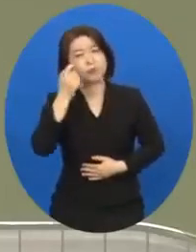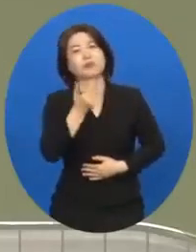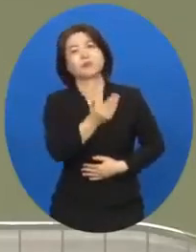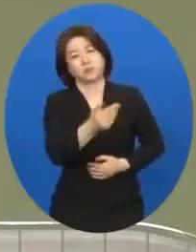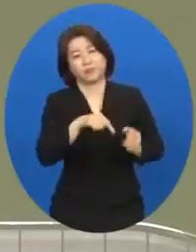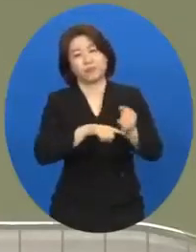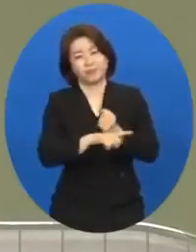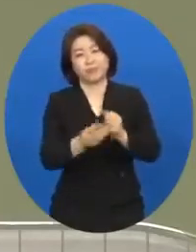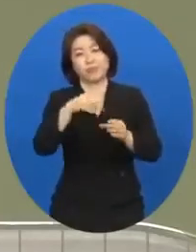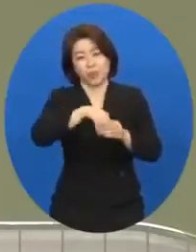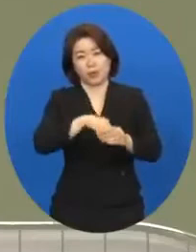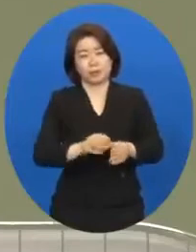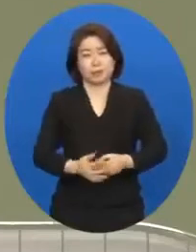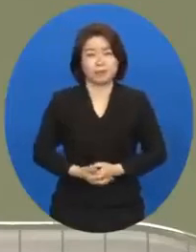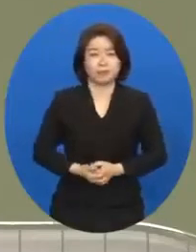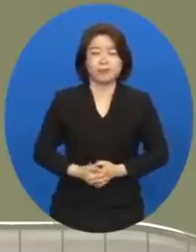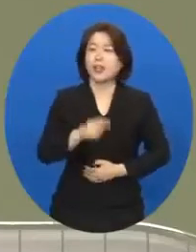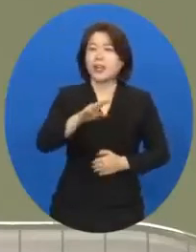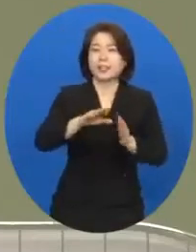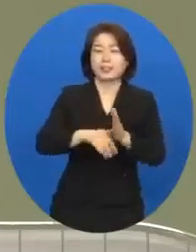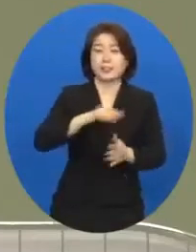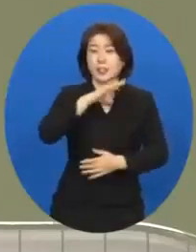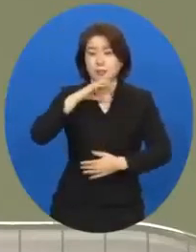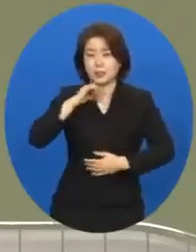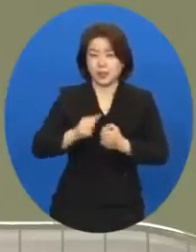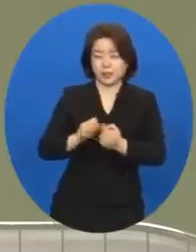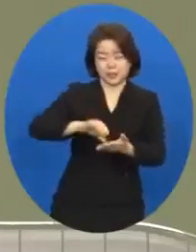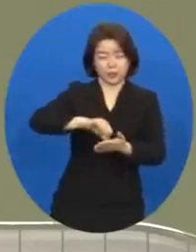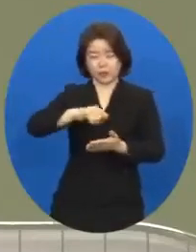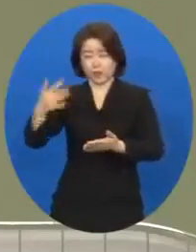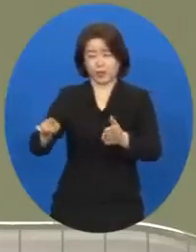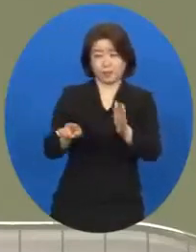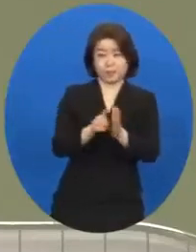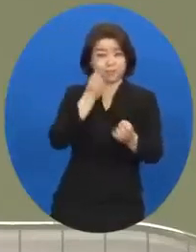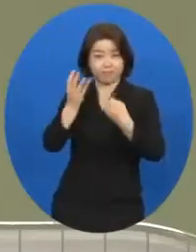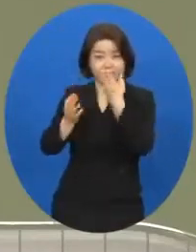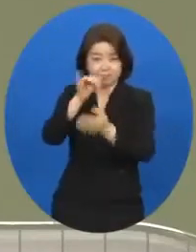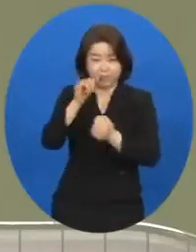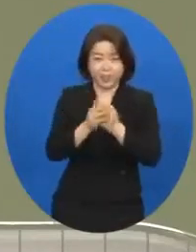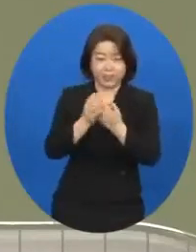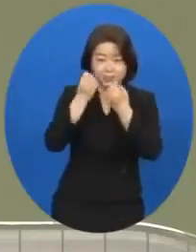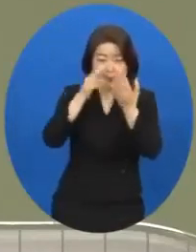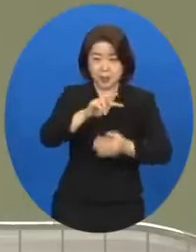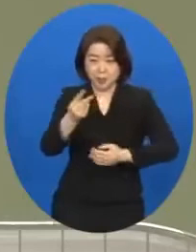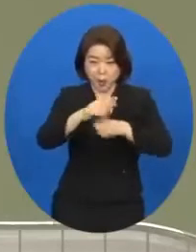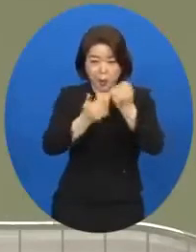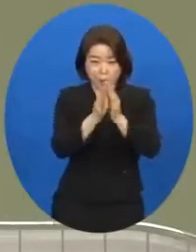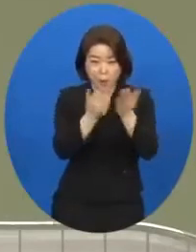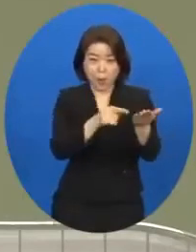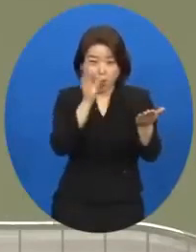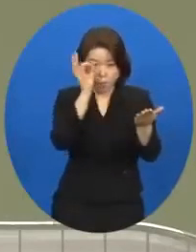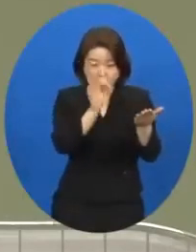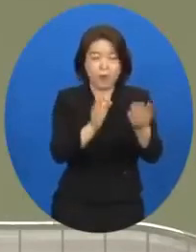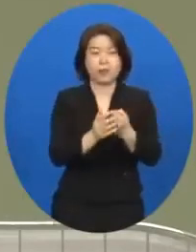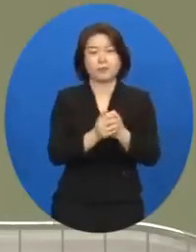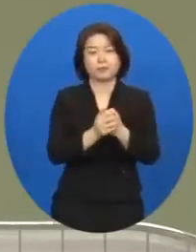뜻이죠. 그때 베드로가 아주 유명한 신앙 고백을 합니다. 새번역 성경으로 한번